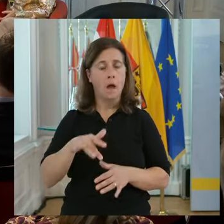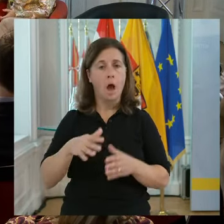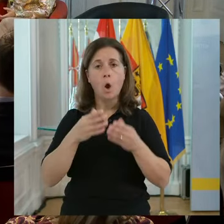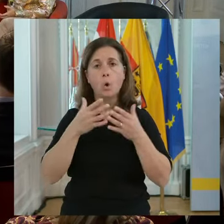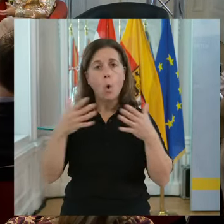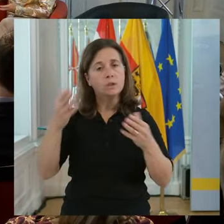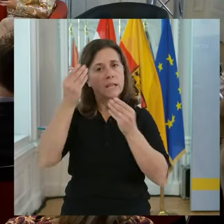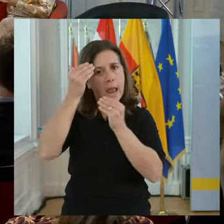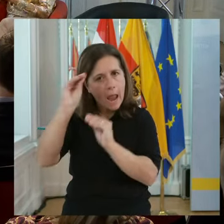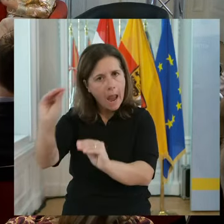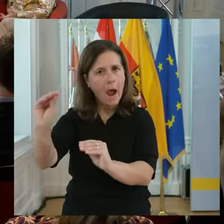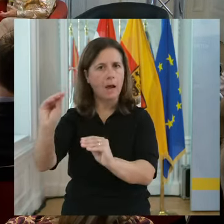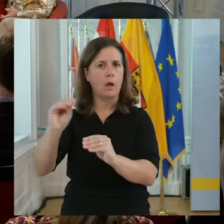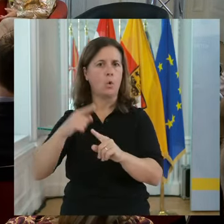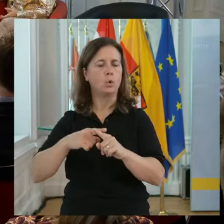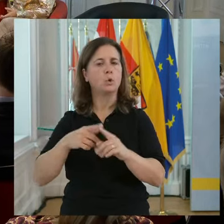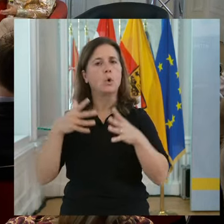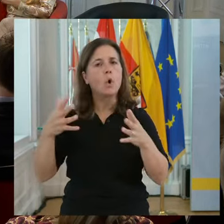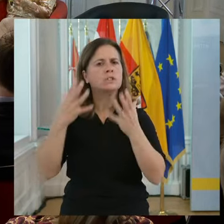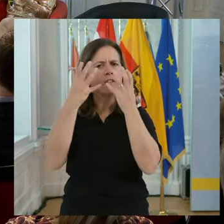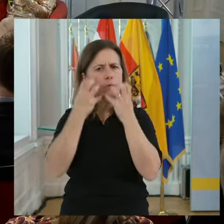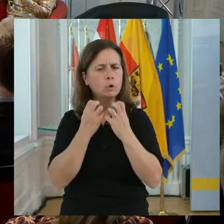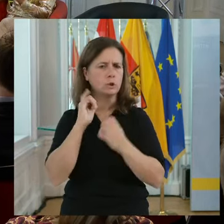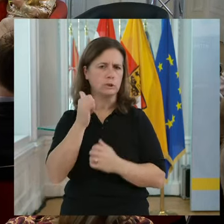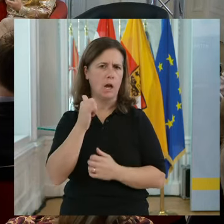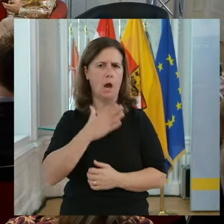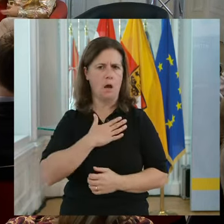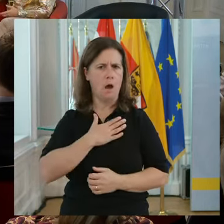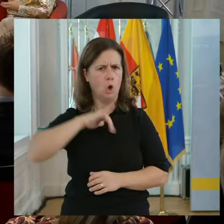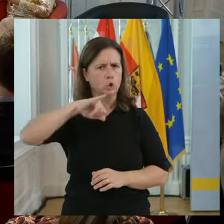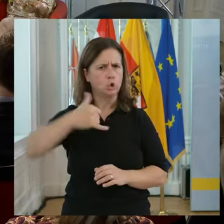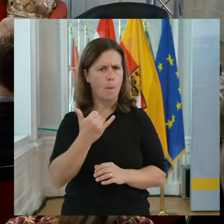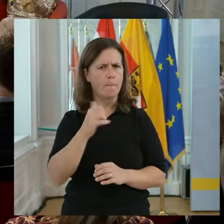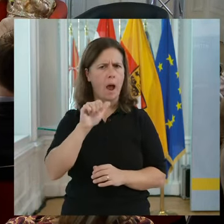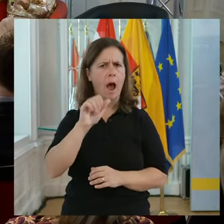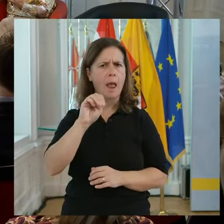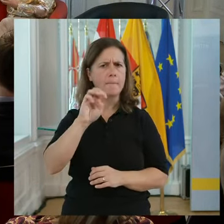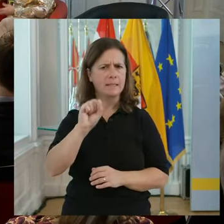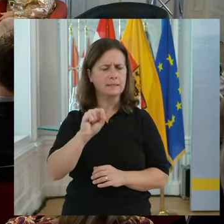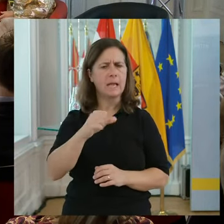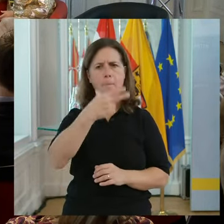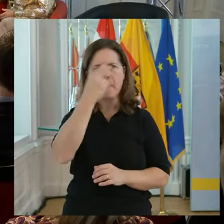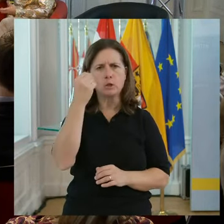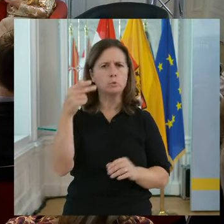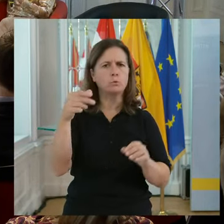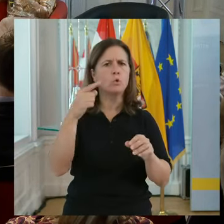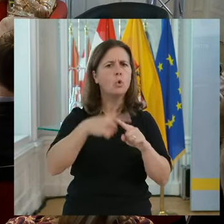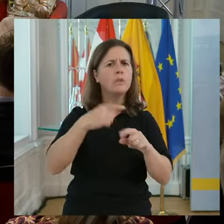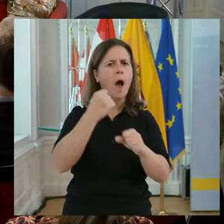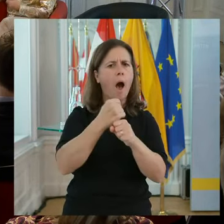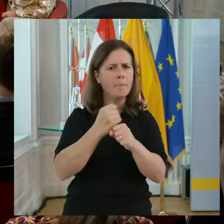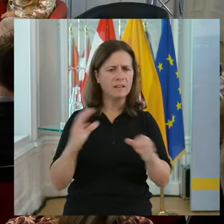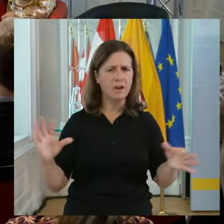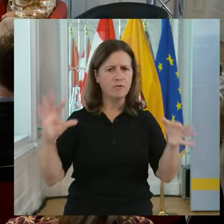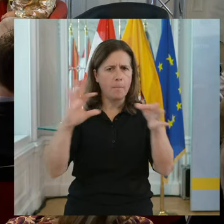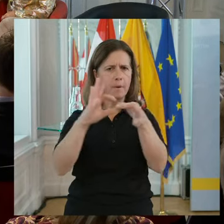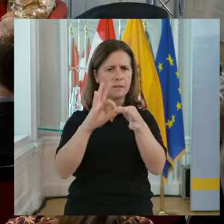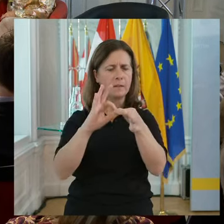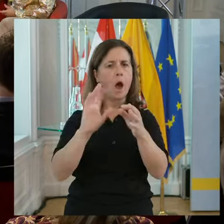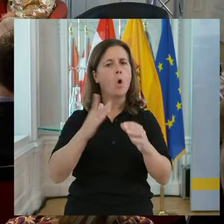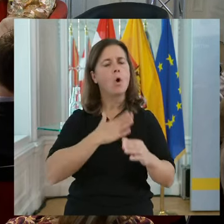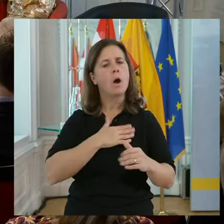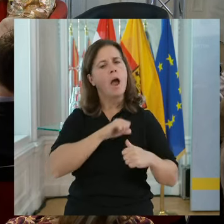Ehre und es ist uns ganz ein großes Anliegen. Ja, es ist unser Job am AMS, Menschen und Arbeit zu verbinden, aber es ist auch ein